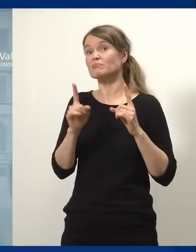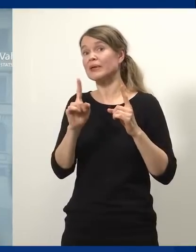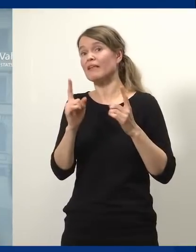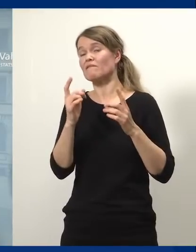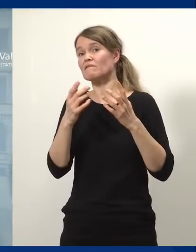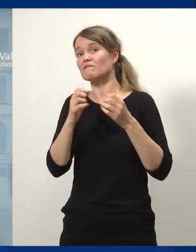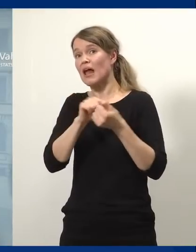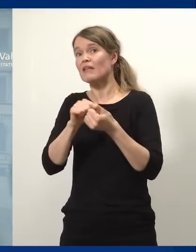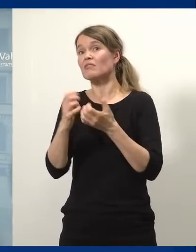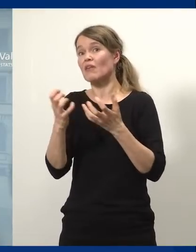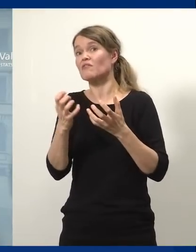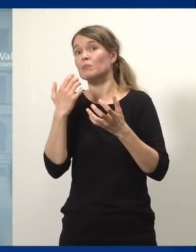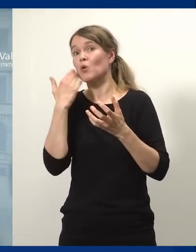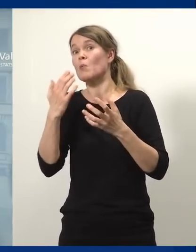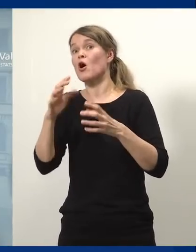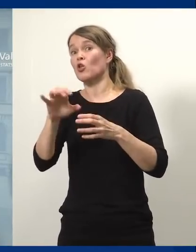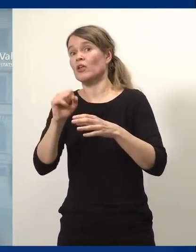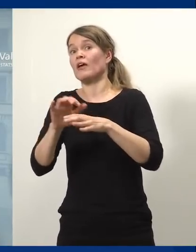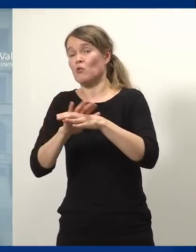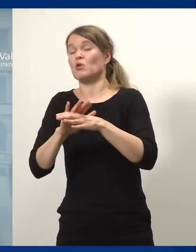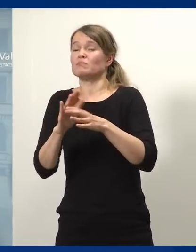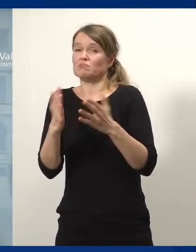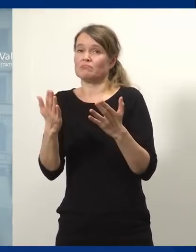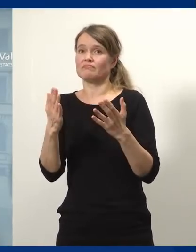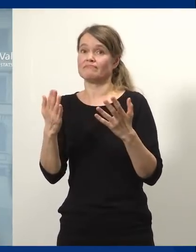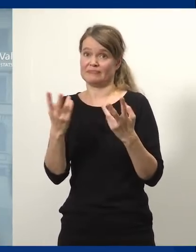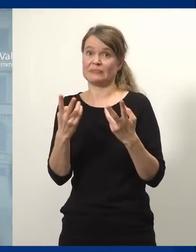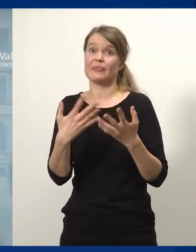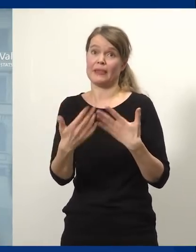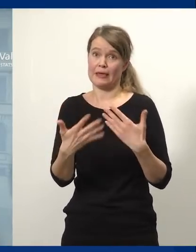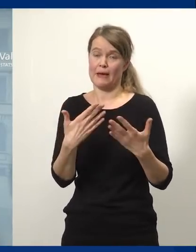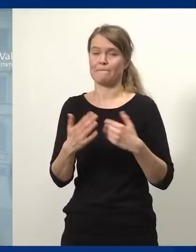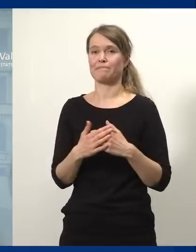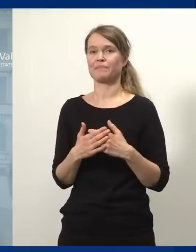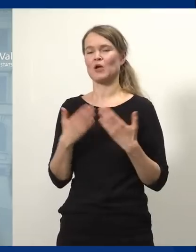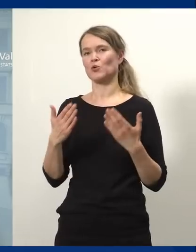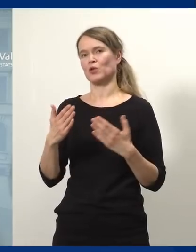Kiitos. Sitten kysyy Saila Kiuttu, STT. Ole hyvä.